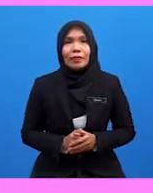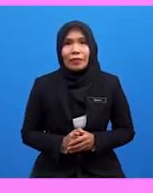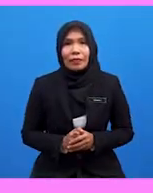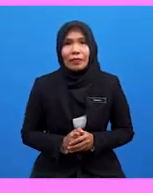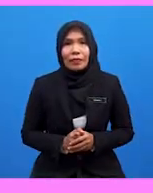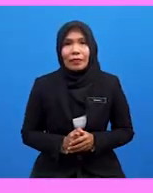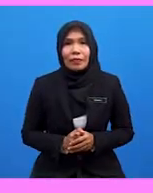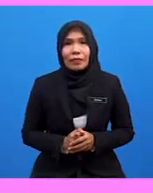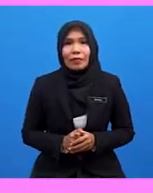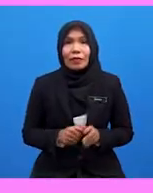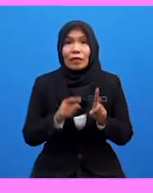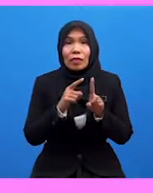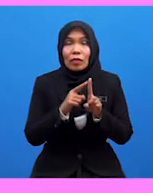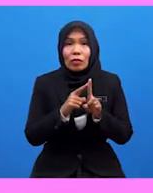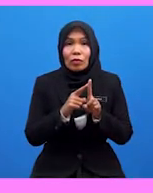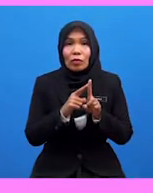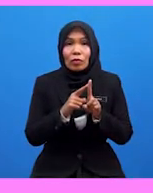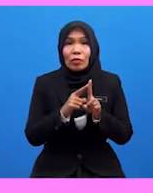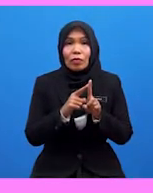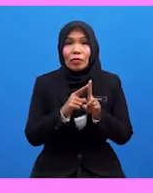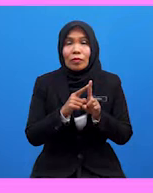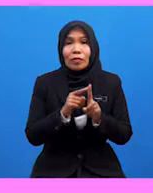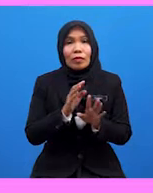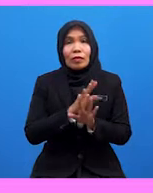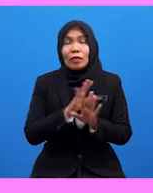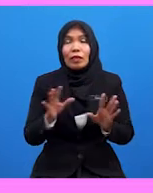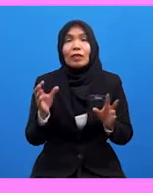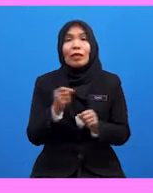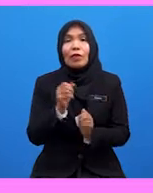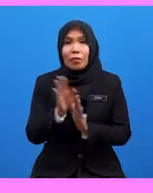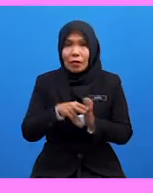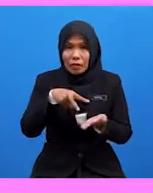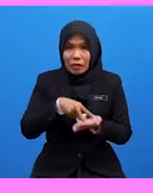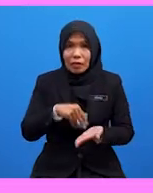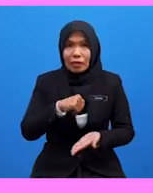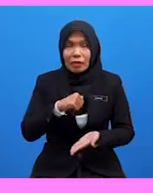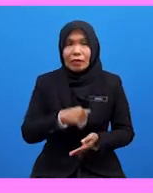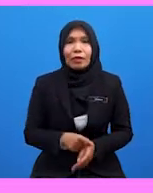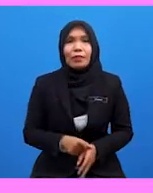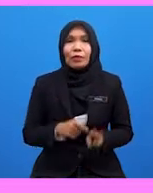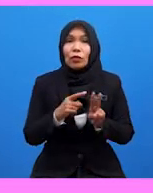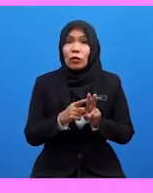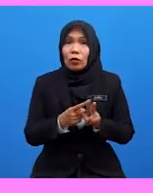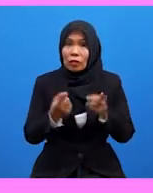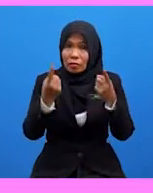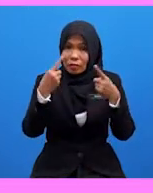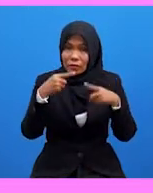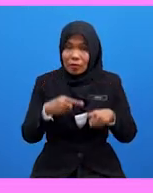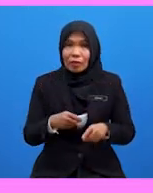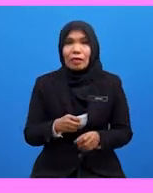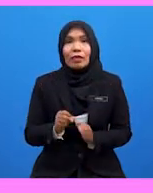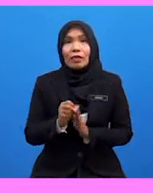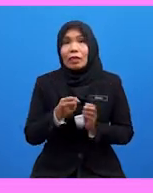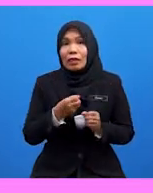Kata pasca kata ialah satu, unsur kata yang tidak dapat berdiri sendiri, dan dua, hadir